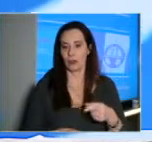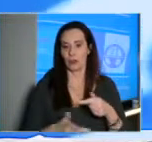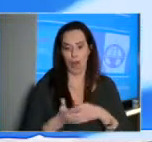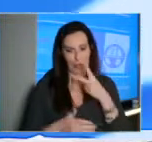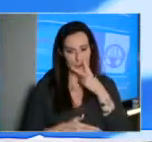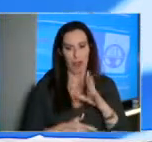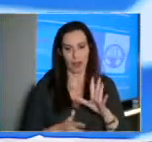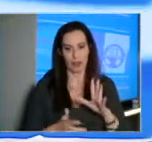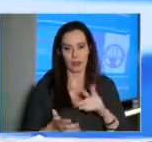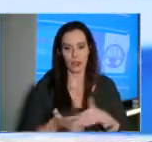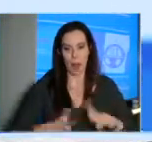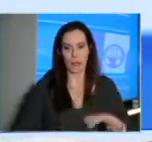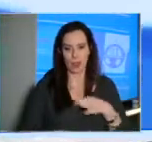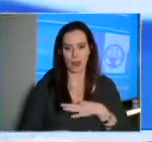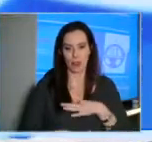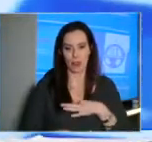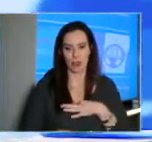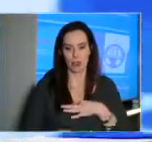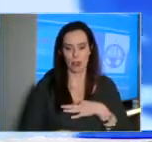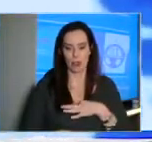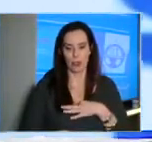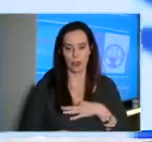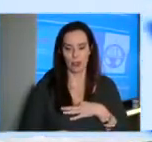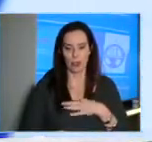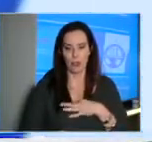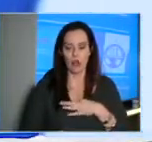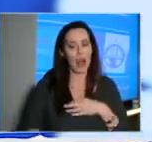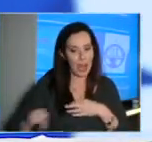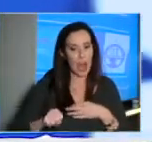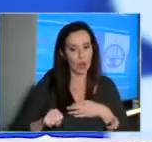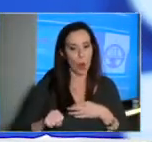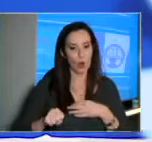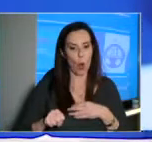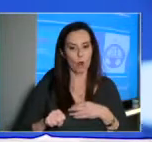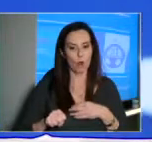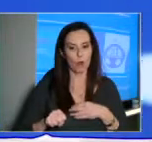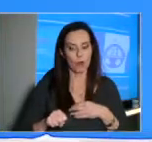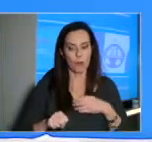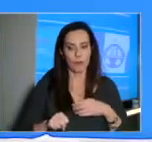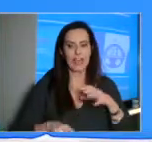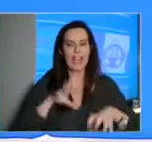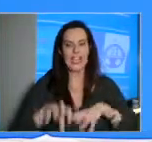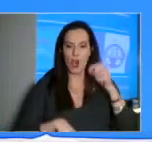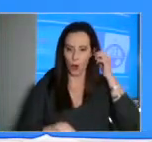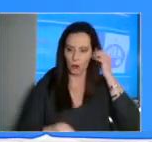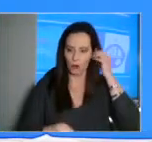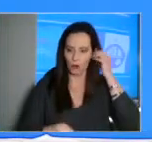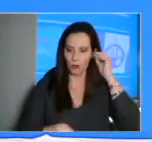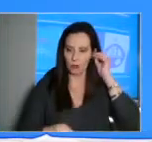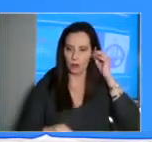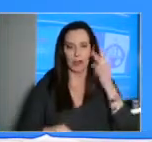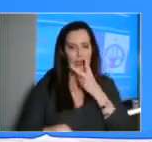ביקחתי כדי שהבן שלי יישב בשקט לידי, לקחתי אותו לעולם של ליון, אולימפיק ליון,